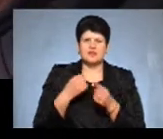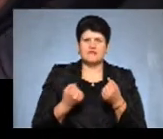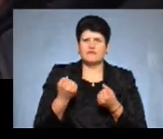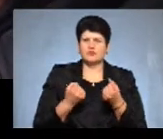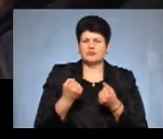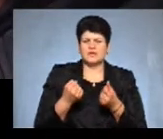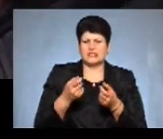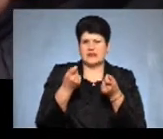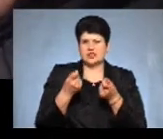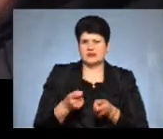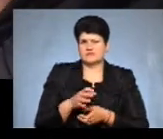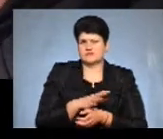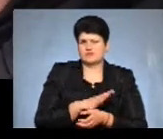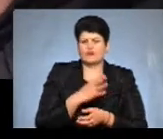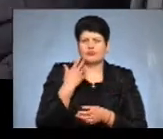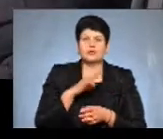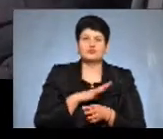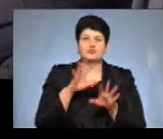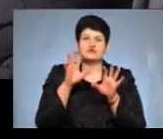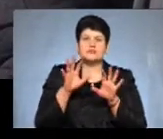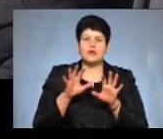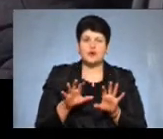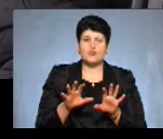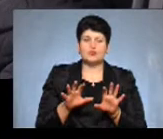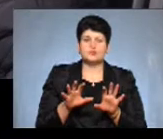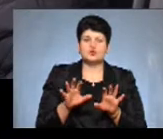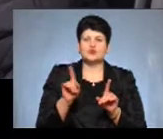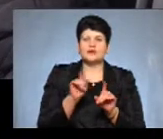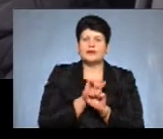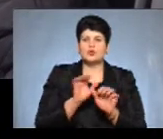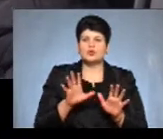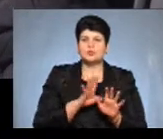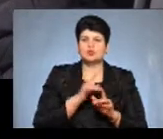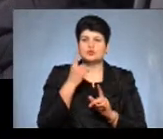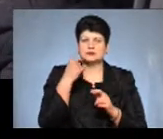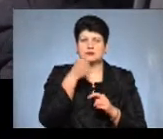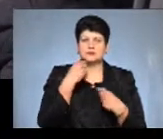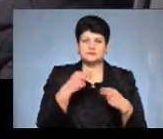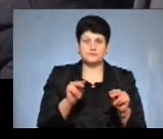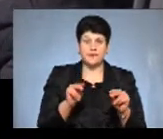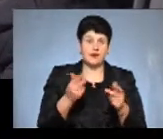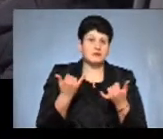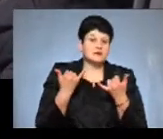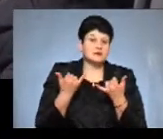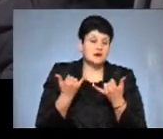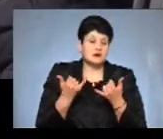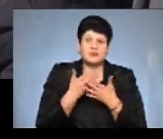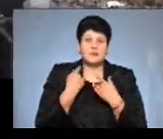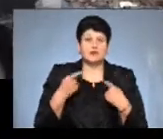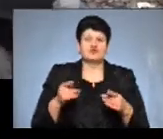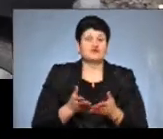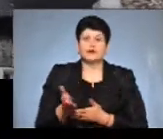обходився, коли діяв закон оцей, що не можна було рік відчужувати. Ну, але зараз немає іншого